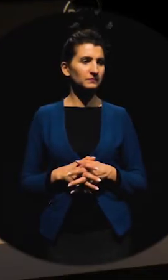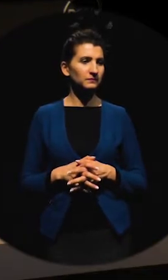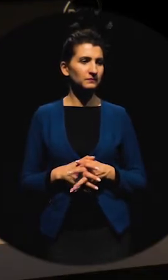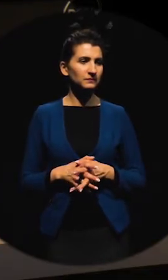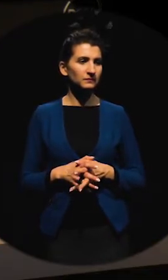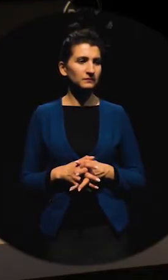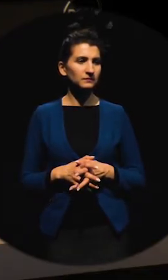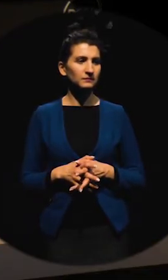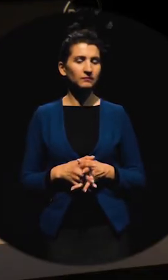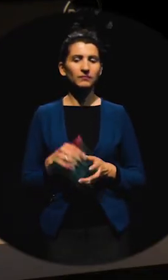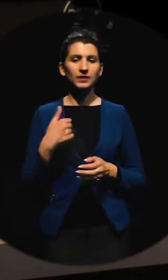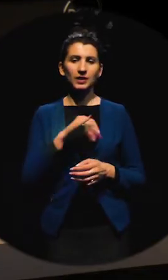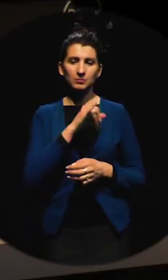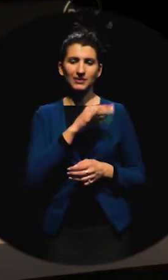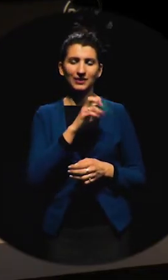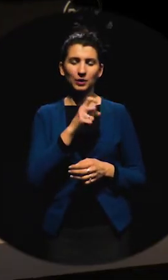Tadeusz Sobolewski.